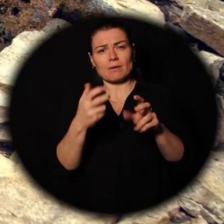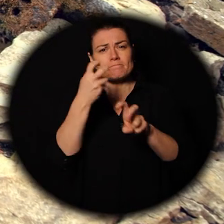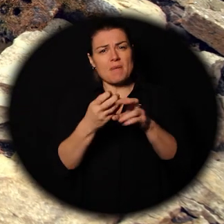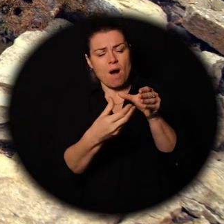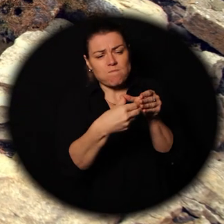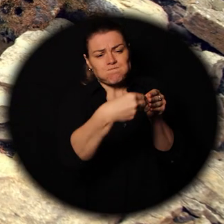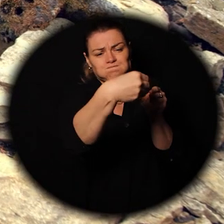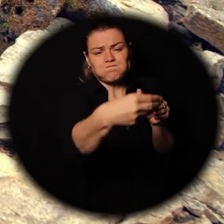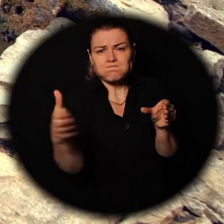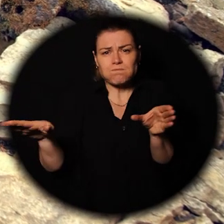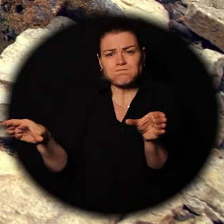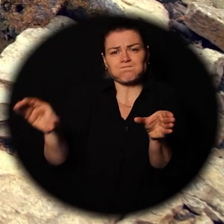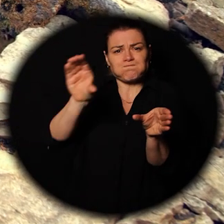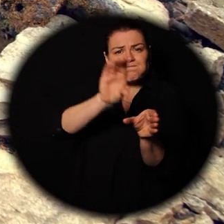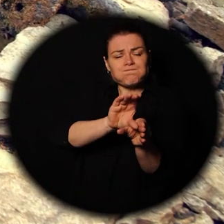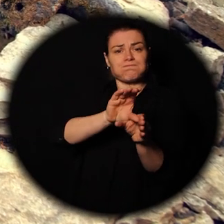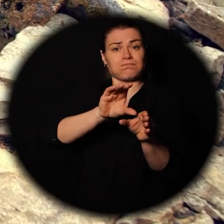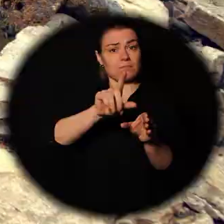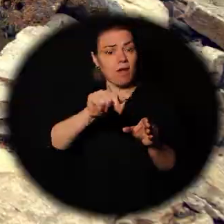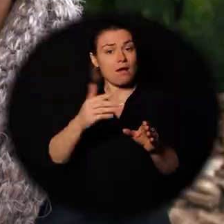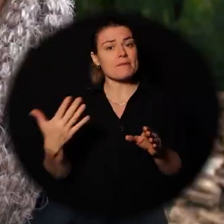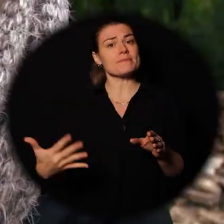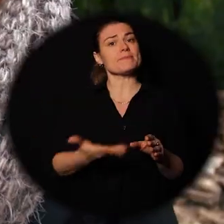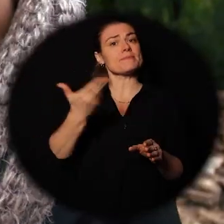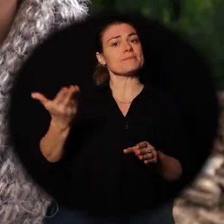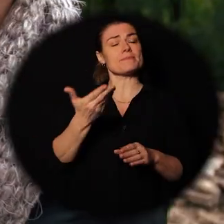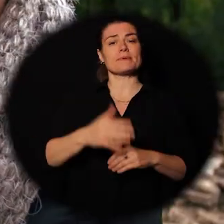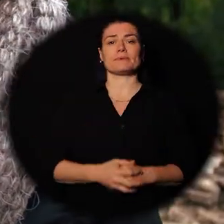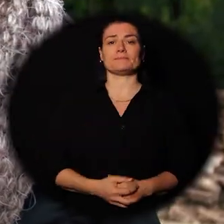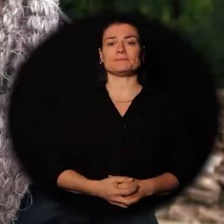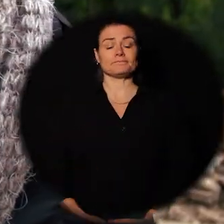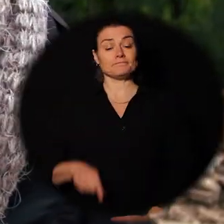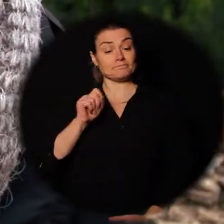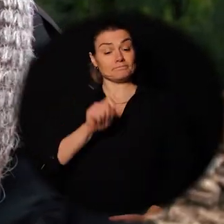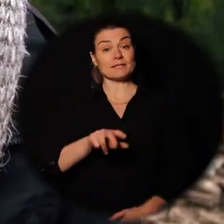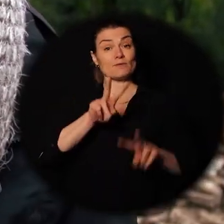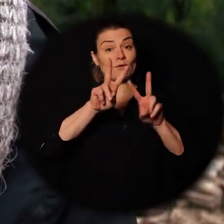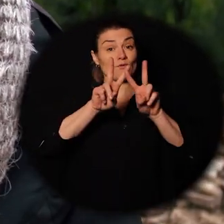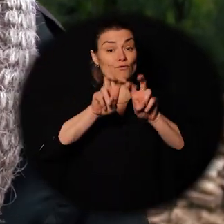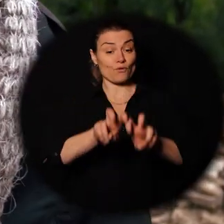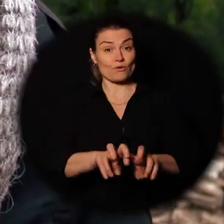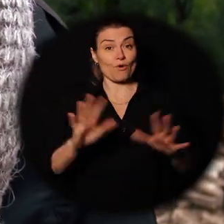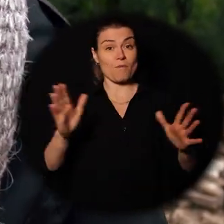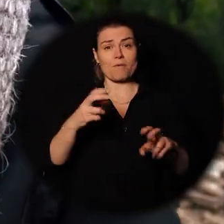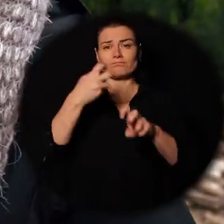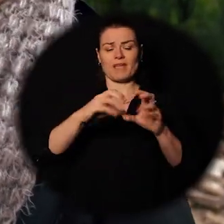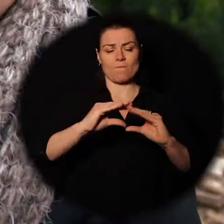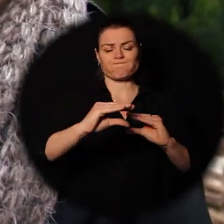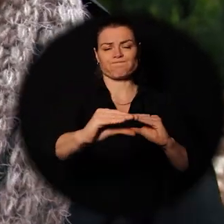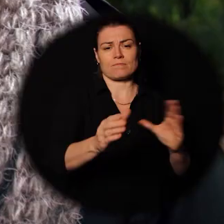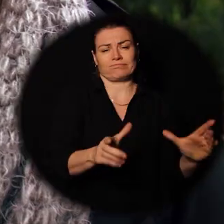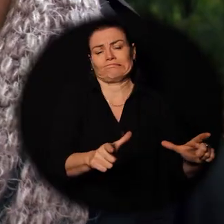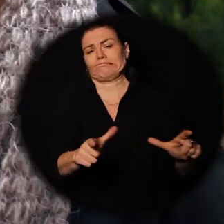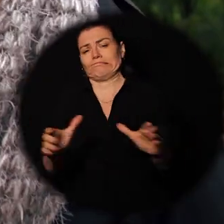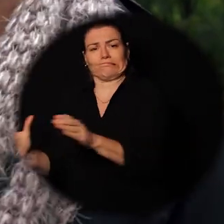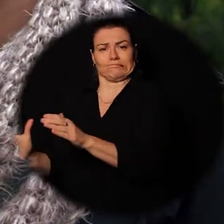des doubles couvercles. Pour cette fouille-ci, on a commencé par enlever les dalles qui se trouvaient dessus. Donc une phase ensuite dite de